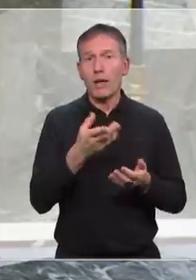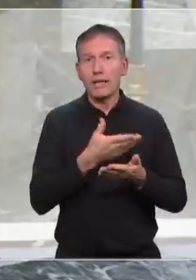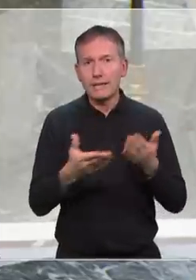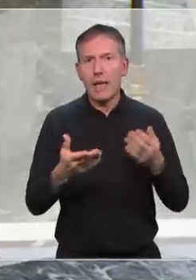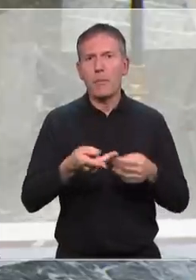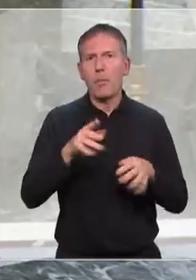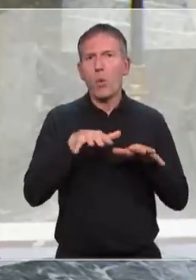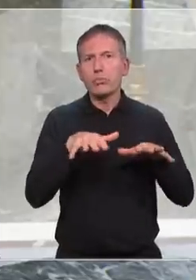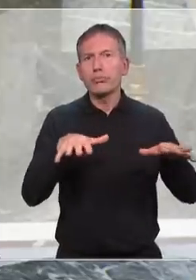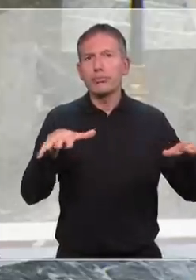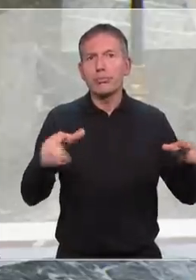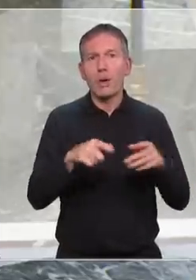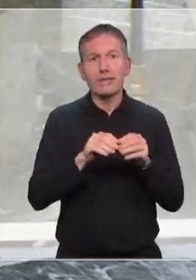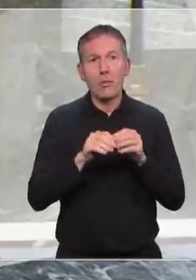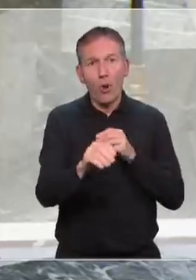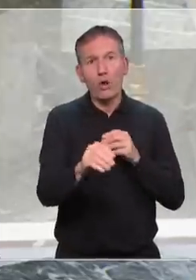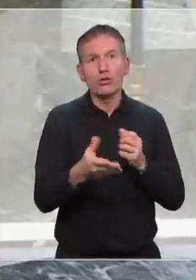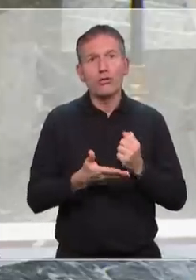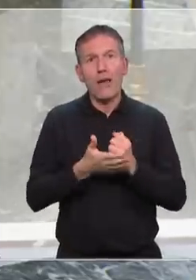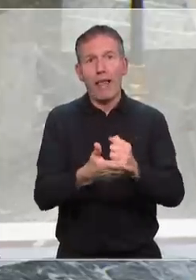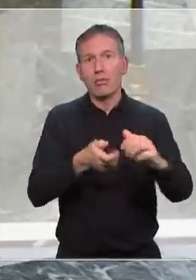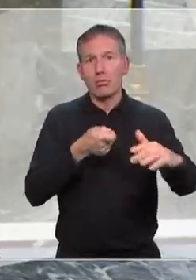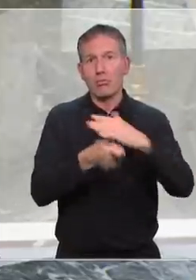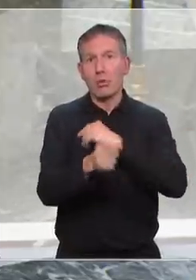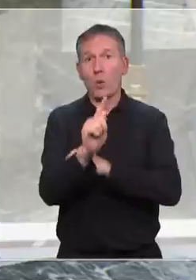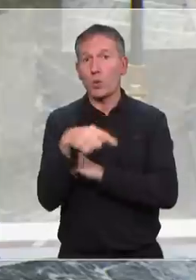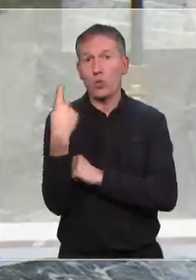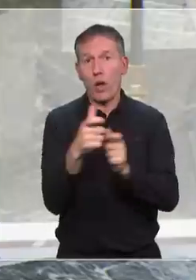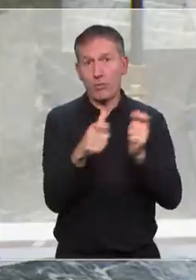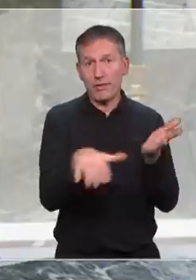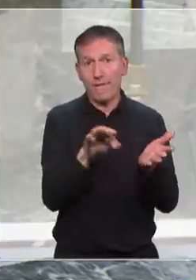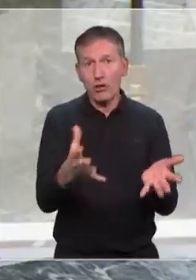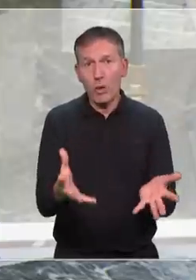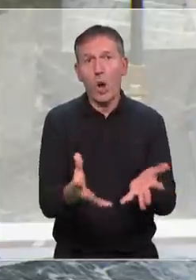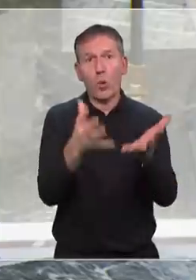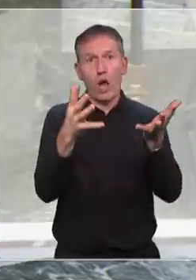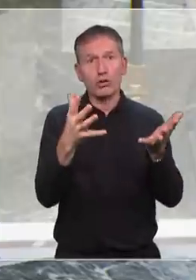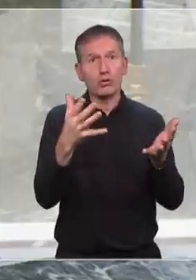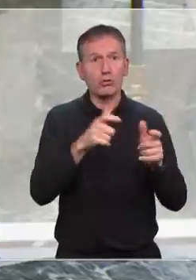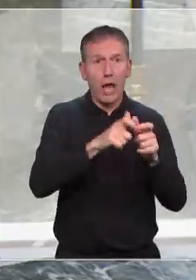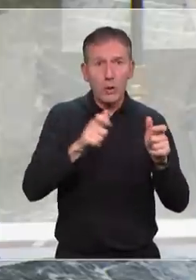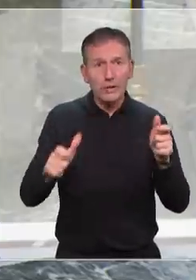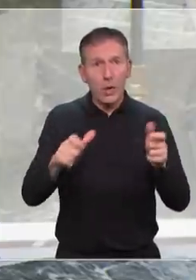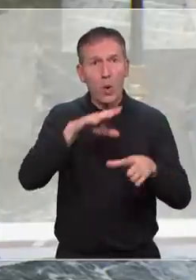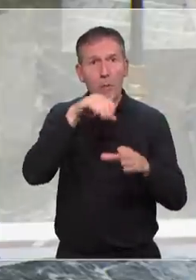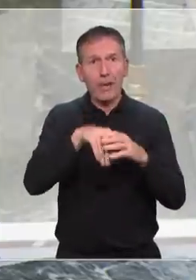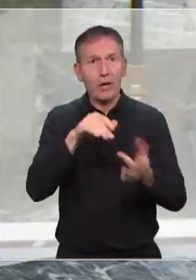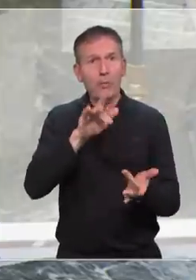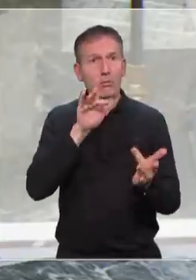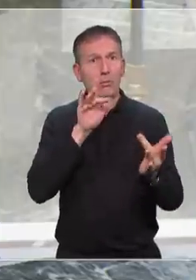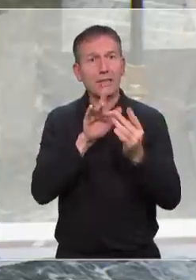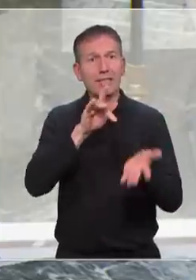prolongé le dispositif d'aide et j'engage véritablement toutes les entreprises de France, et pas seulement industrielles, à se connecter sur le